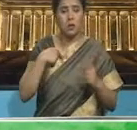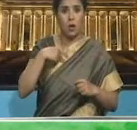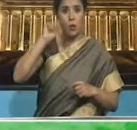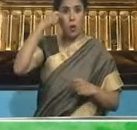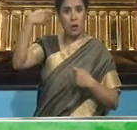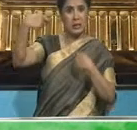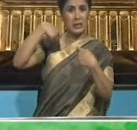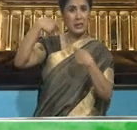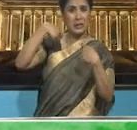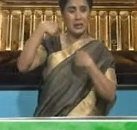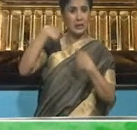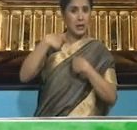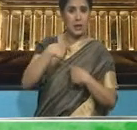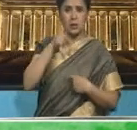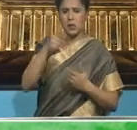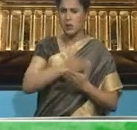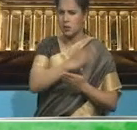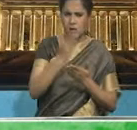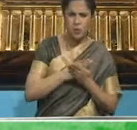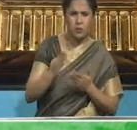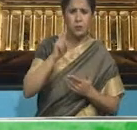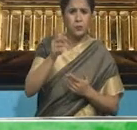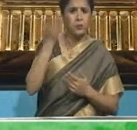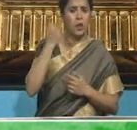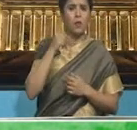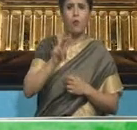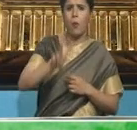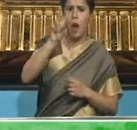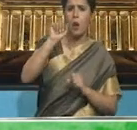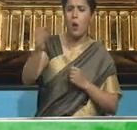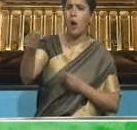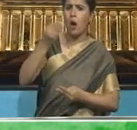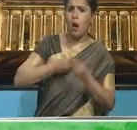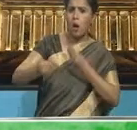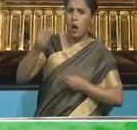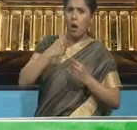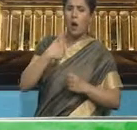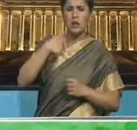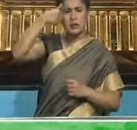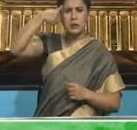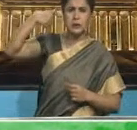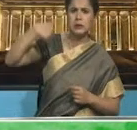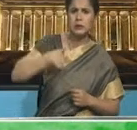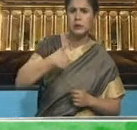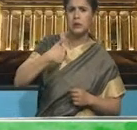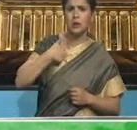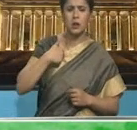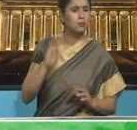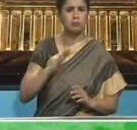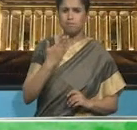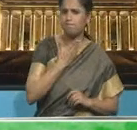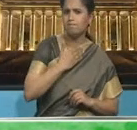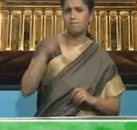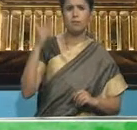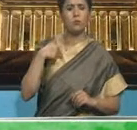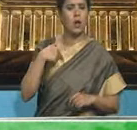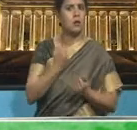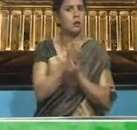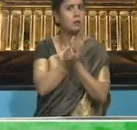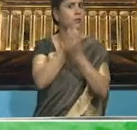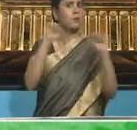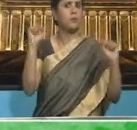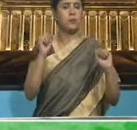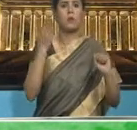शासन से बल्कि थोपे गए मूल्यों और संकीर्ण विश्व दृष्टिकोण से भी आज़ादी दिलाने